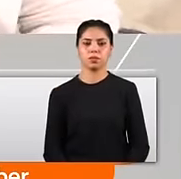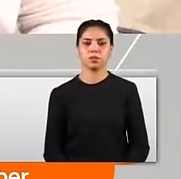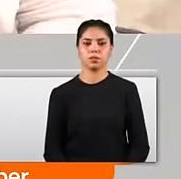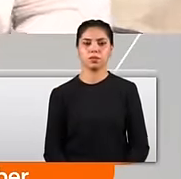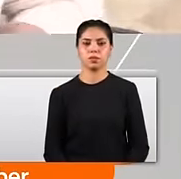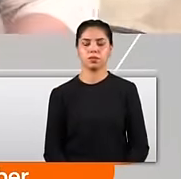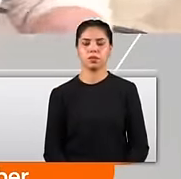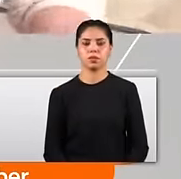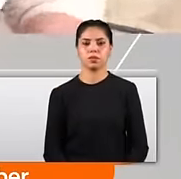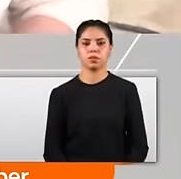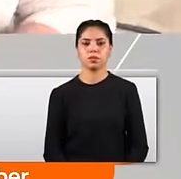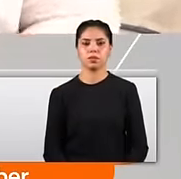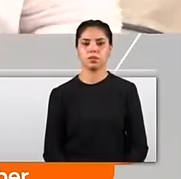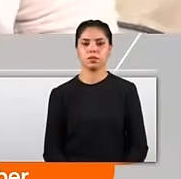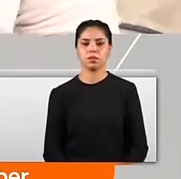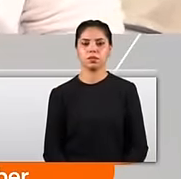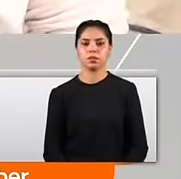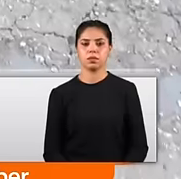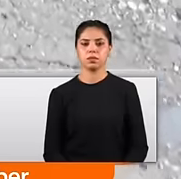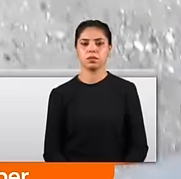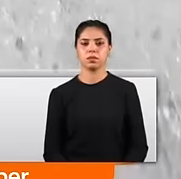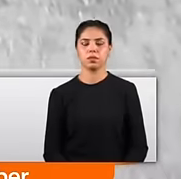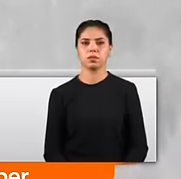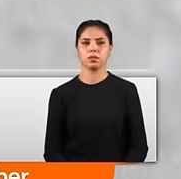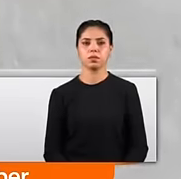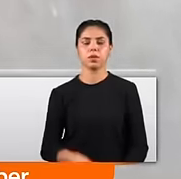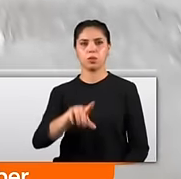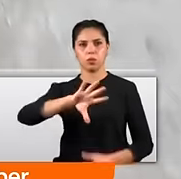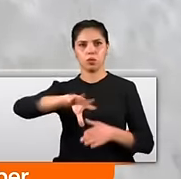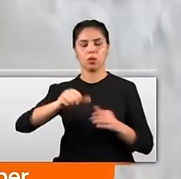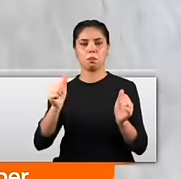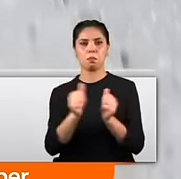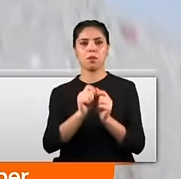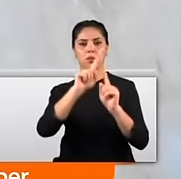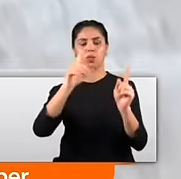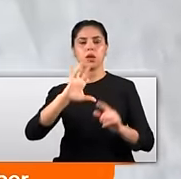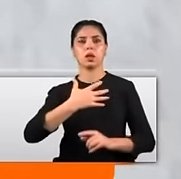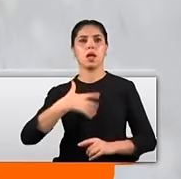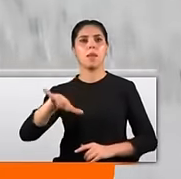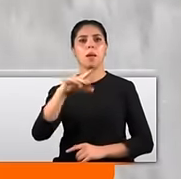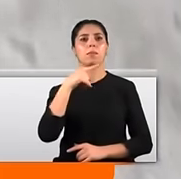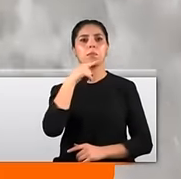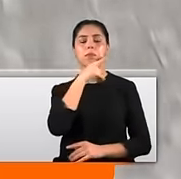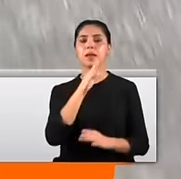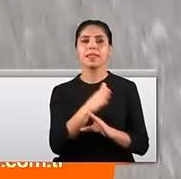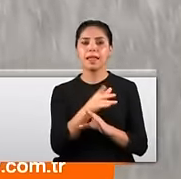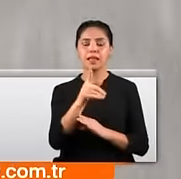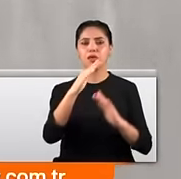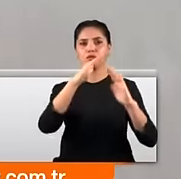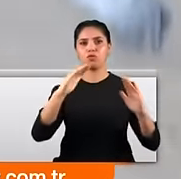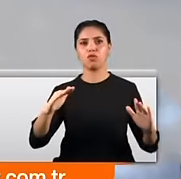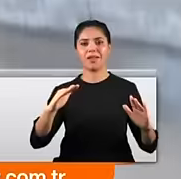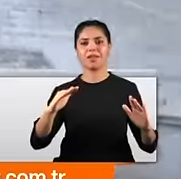yarısında giriyorlar. Kurşunları katlayıp bir şekilde götürüp gidiyorlar. Kurşunların çalınmasıyla birlikte esnaf da zor duruma düştü. Çünkü kurşunlar çatının